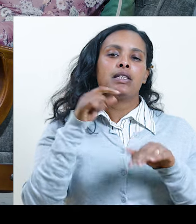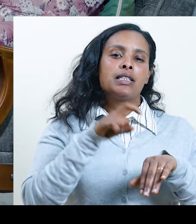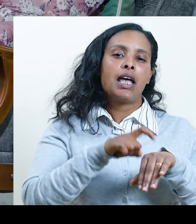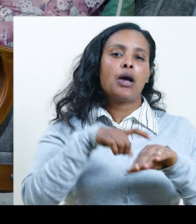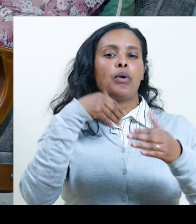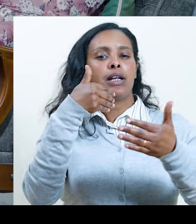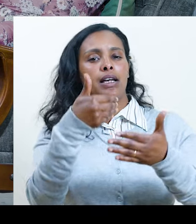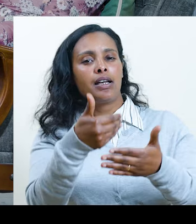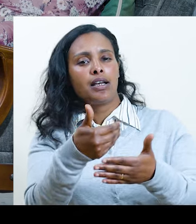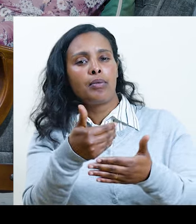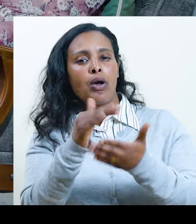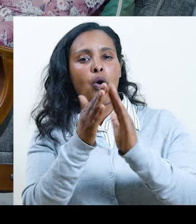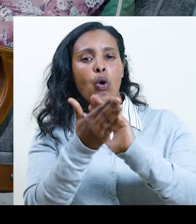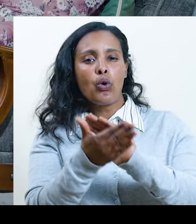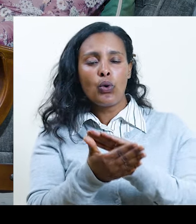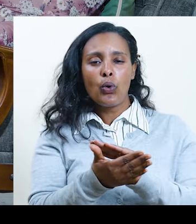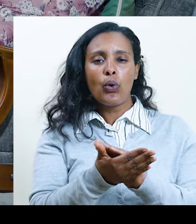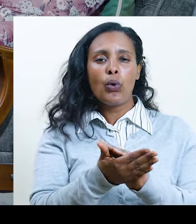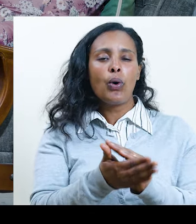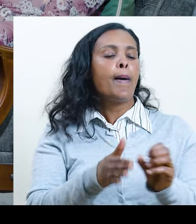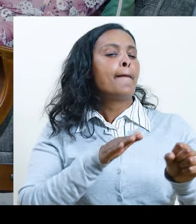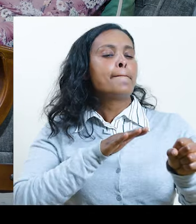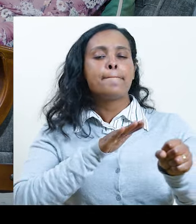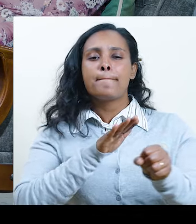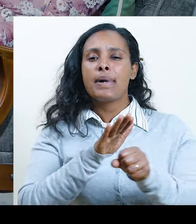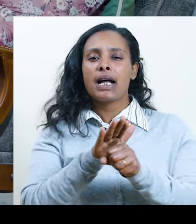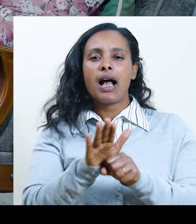ሳናስበው ጊዜው በመሆኑ